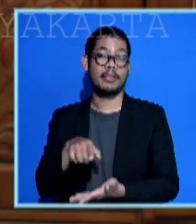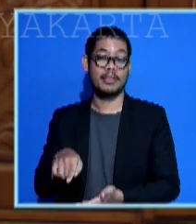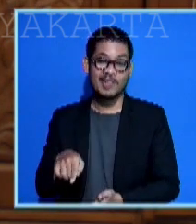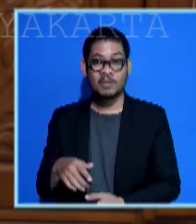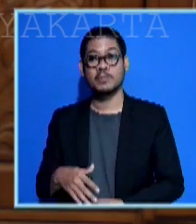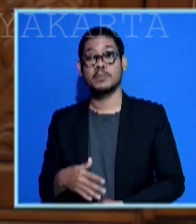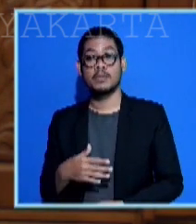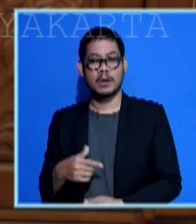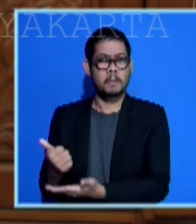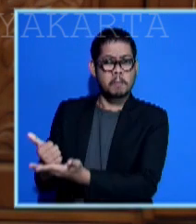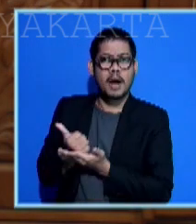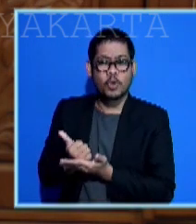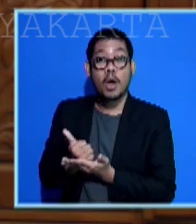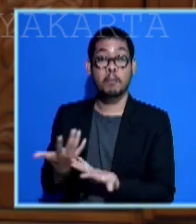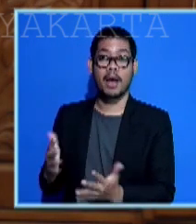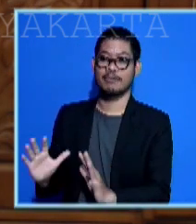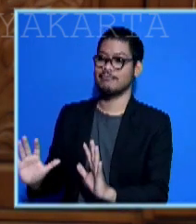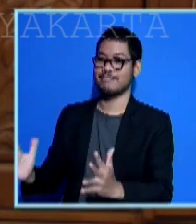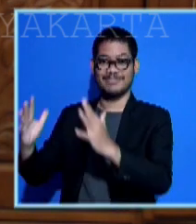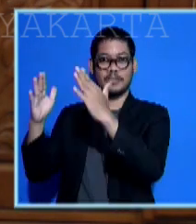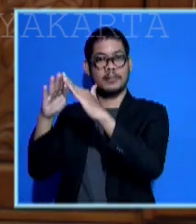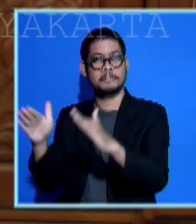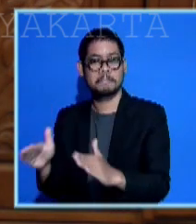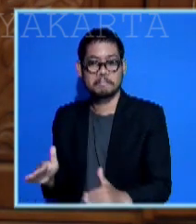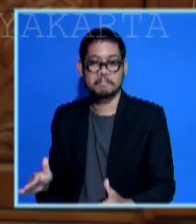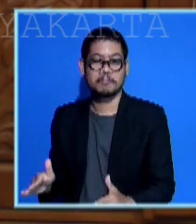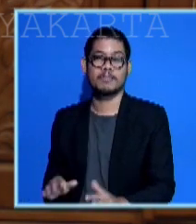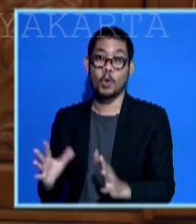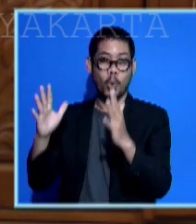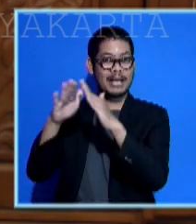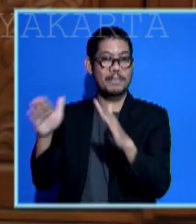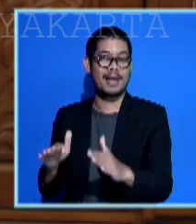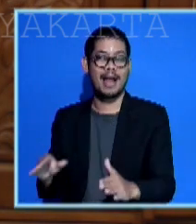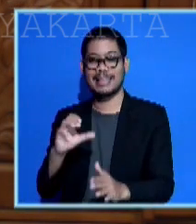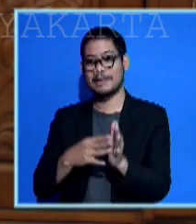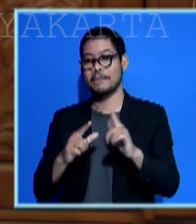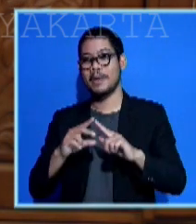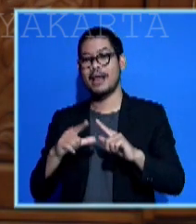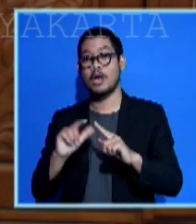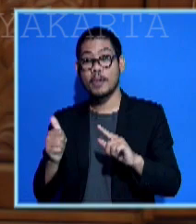udanggang wind barerang S nyang